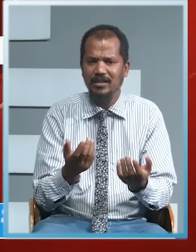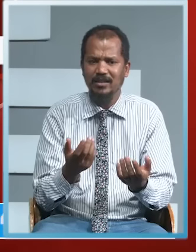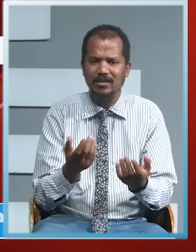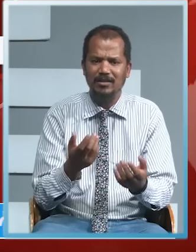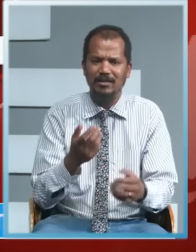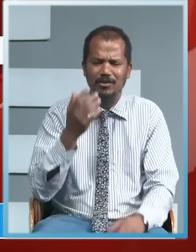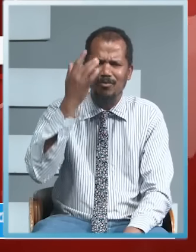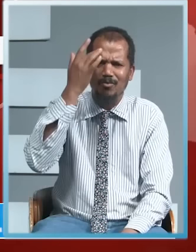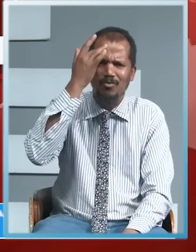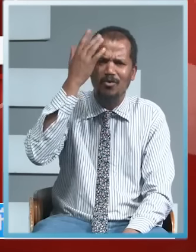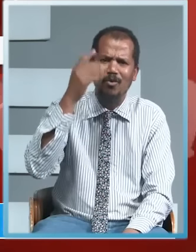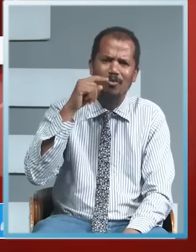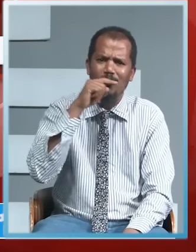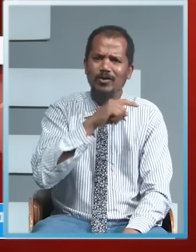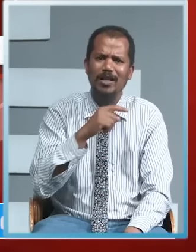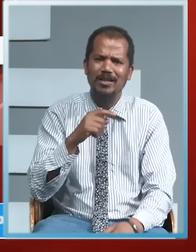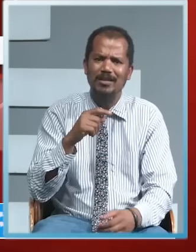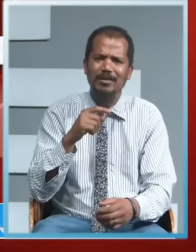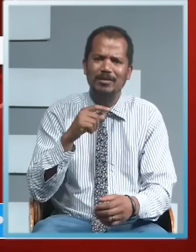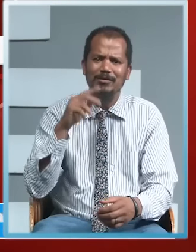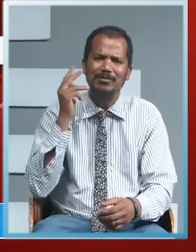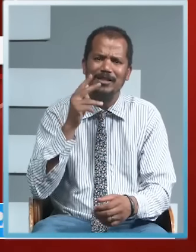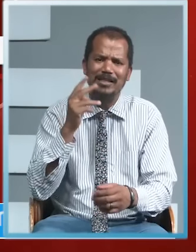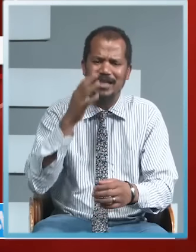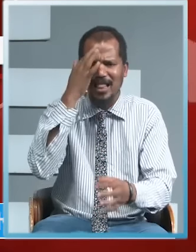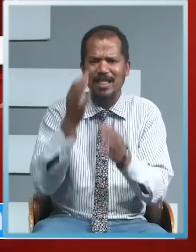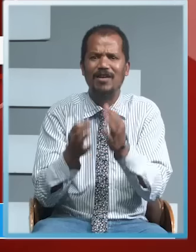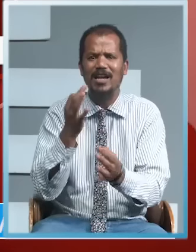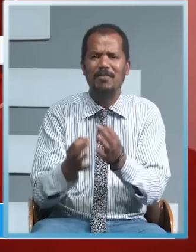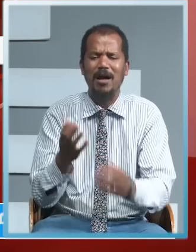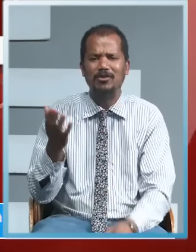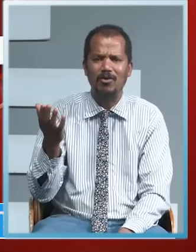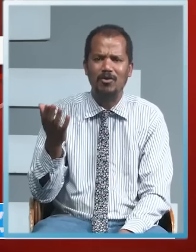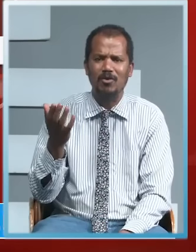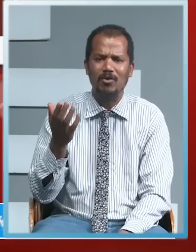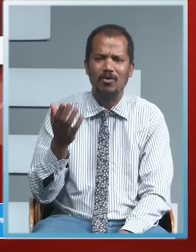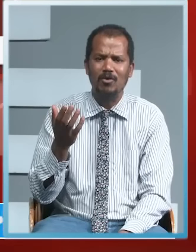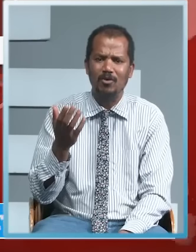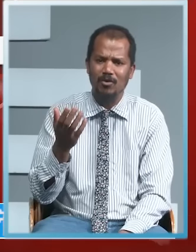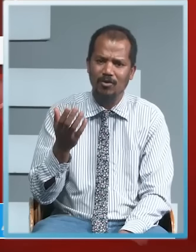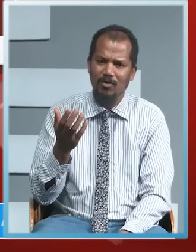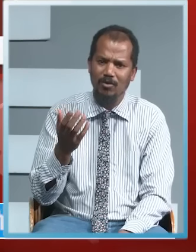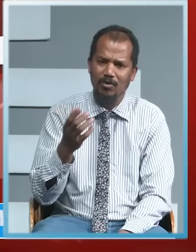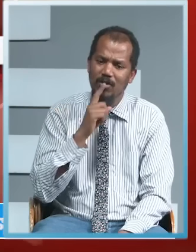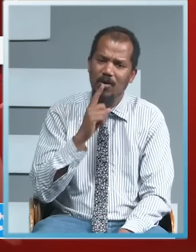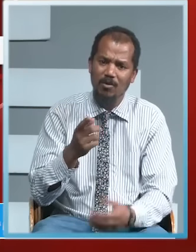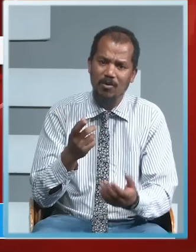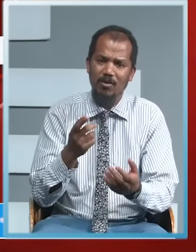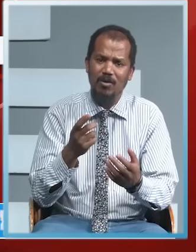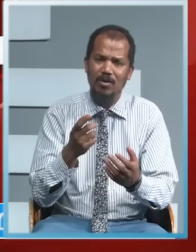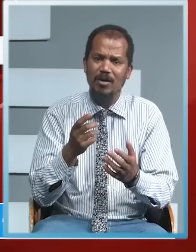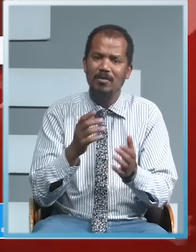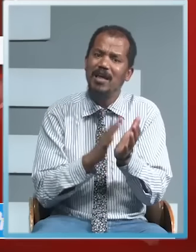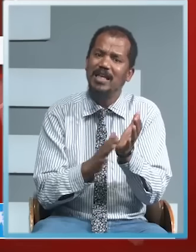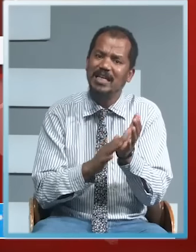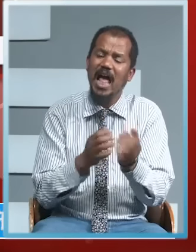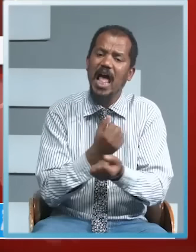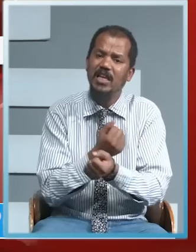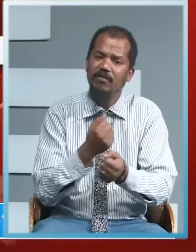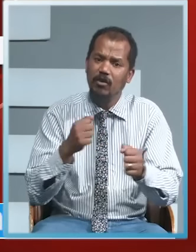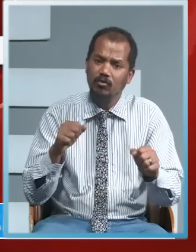በአፍሰት ወይም ብሎ በውሸት ማስረጃ የተፈረደባቸው ሰዎች በምህረት እና በይቅርታ